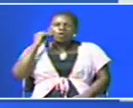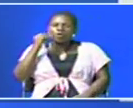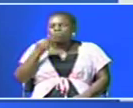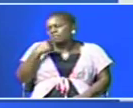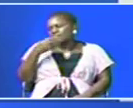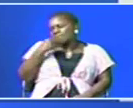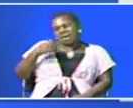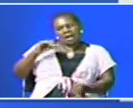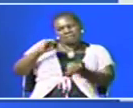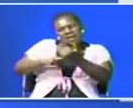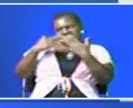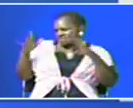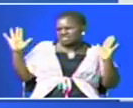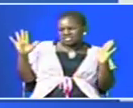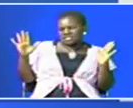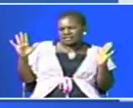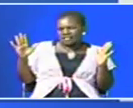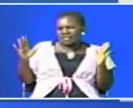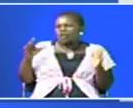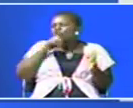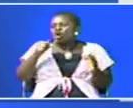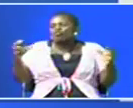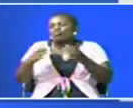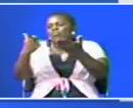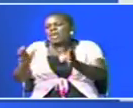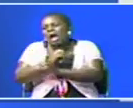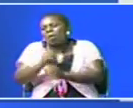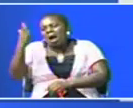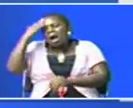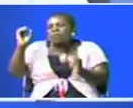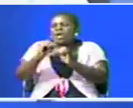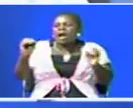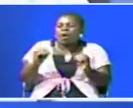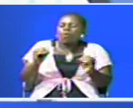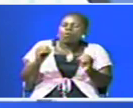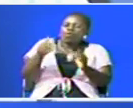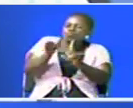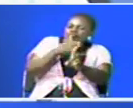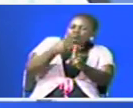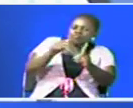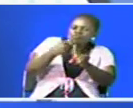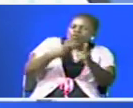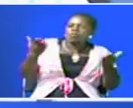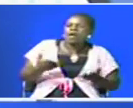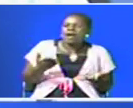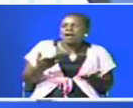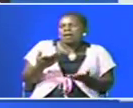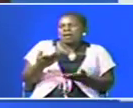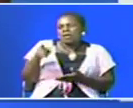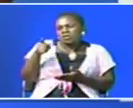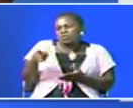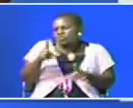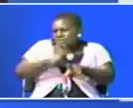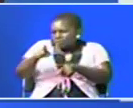na mama mimi nishapata mchumba. Wazee hawajaingililia kati, hamjajua haso mchumba wako ametoka wapi. Kazo sijui kama